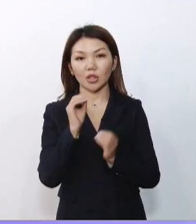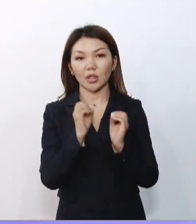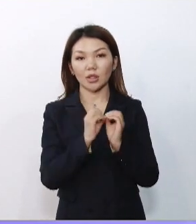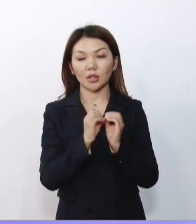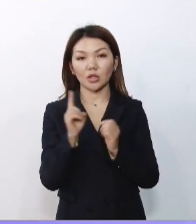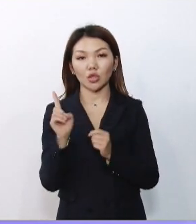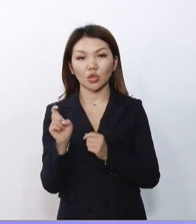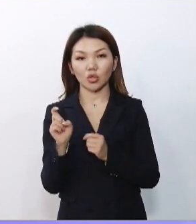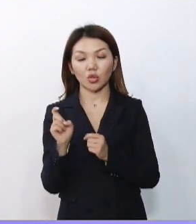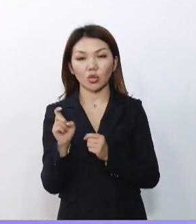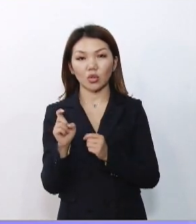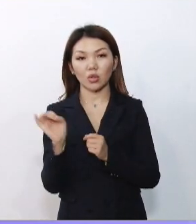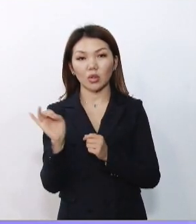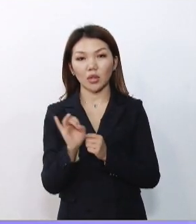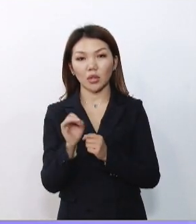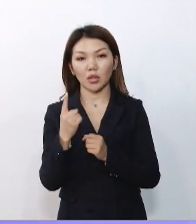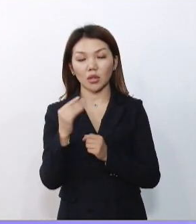10, 100 и 1000.